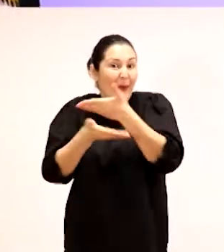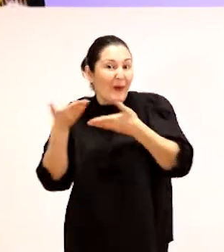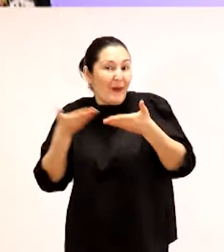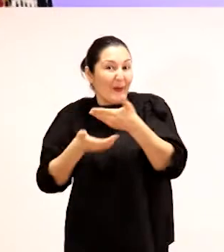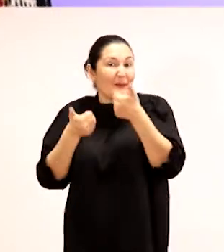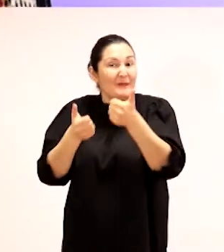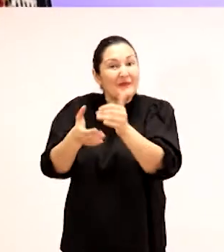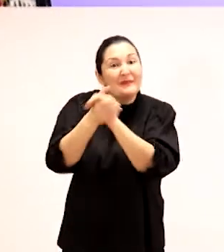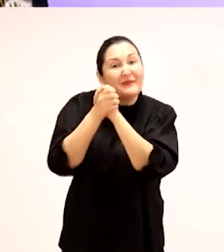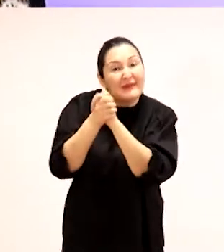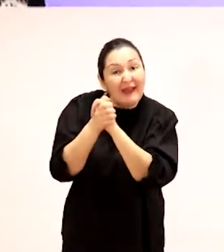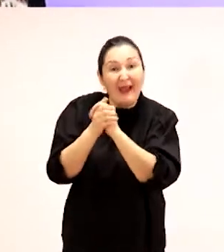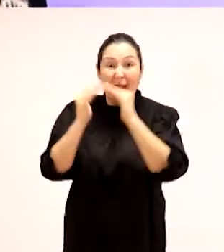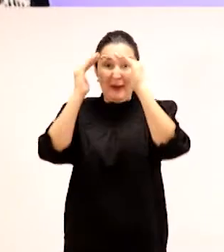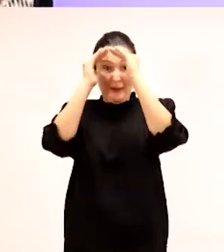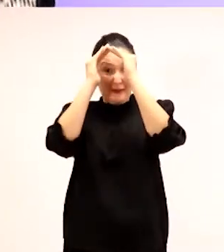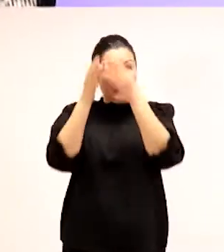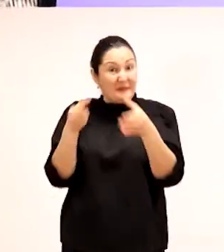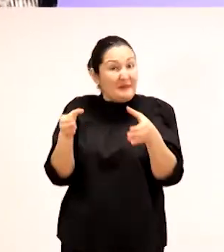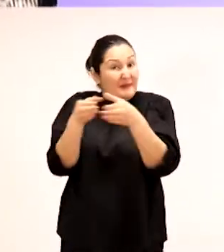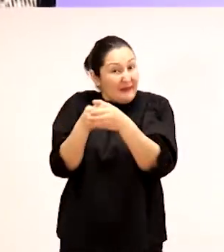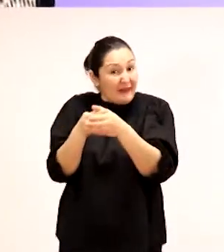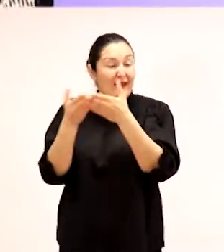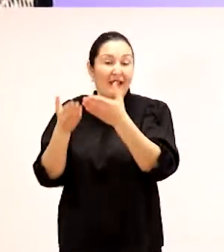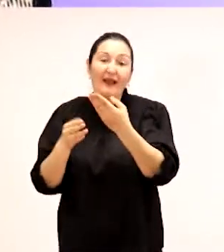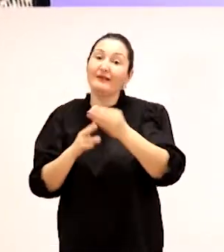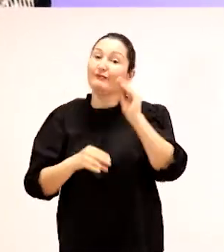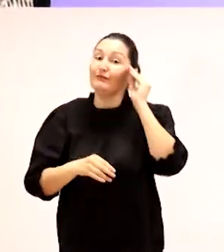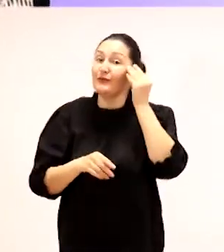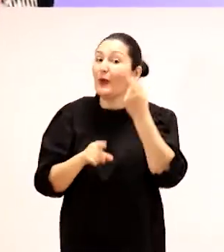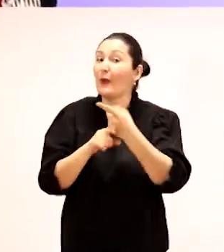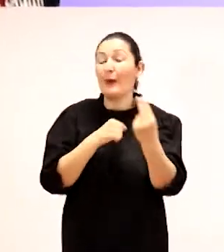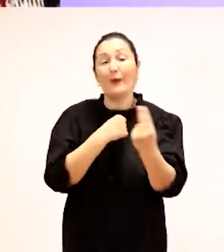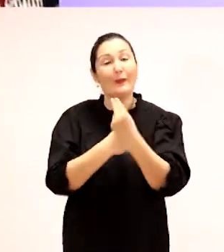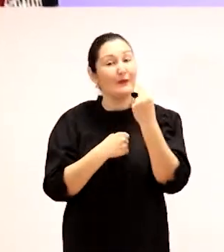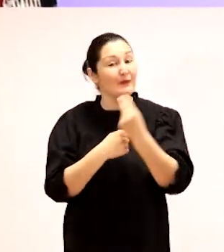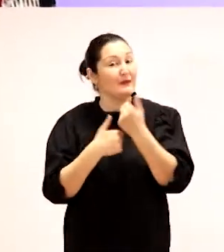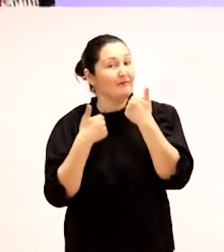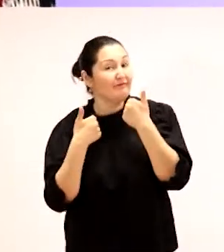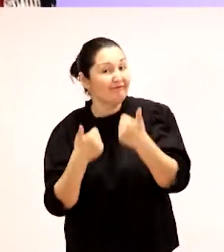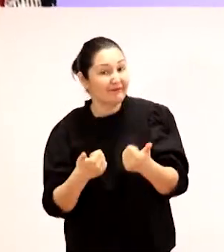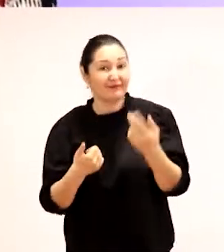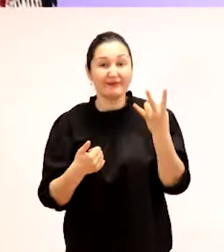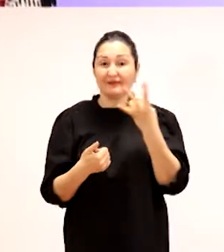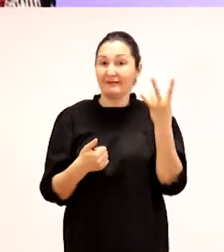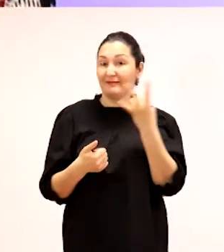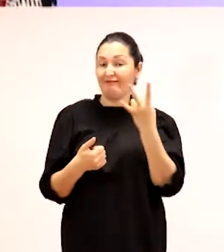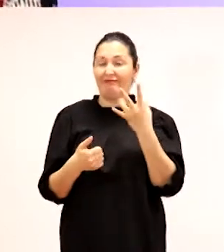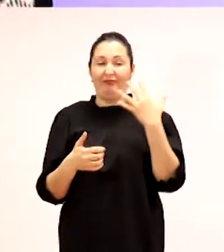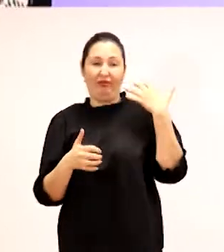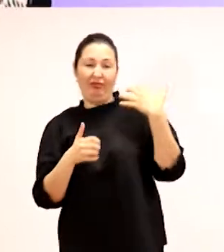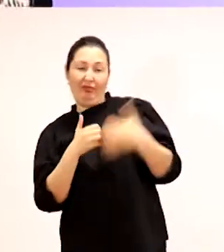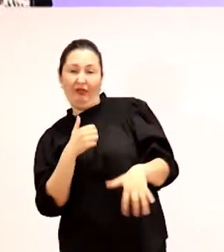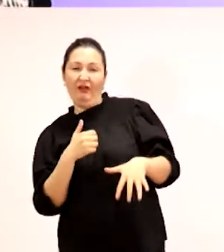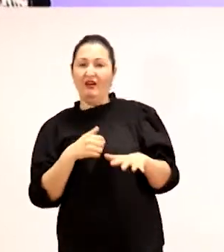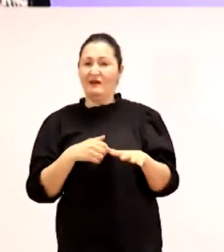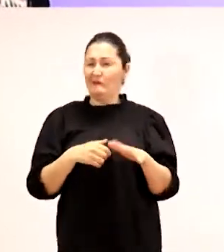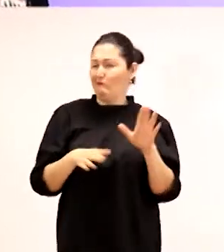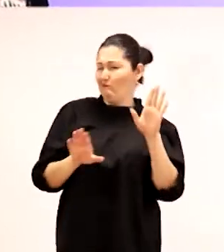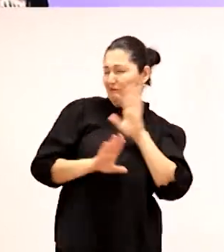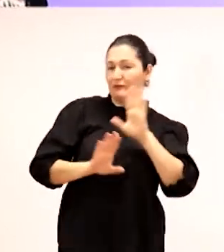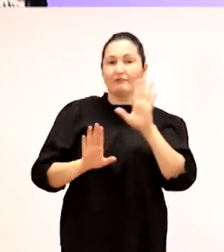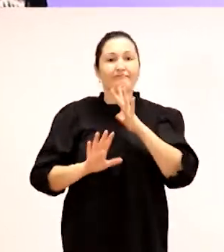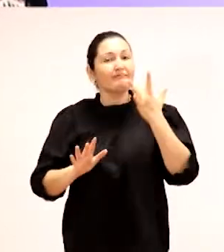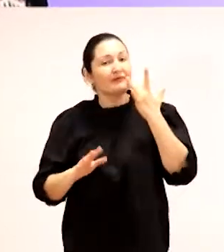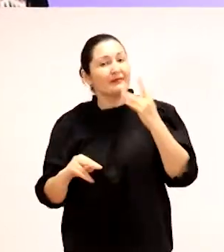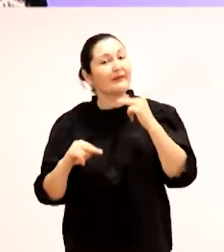стали вместе жить под одной крышей. Эта сказка учит нас многому, что нужно быть неравнодушными и добрыми.